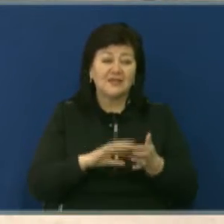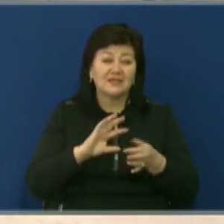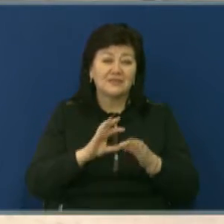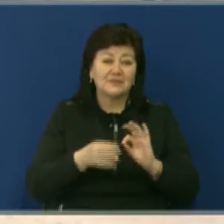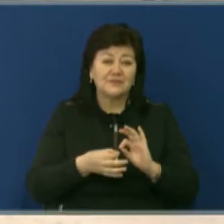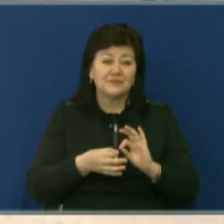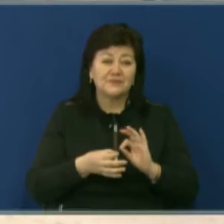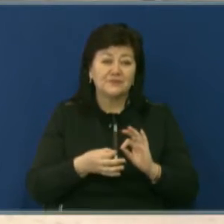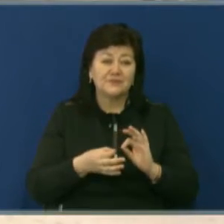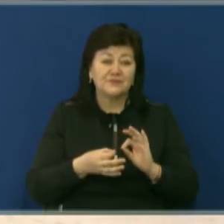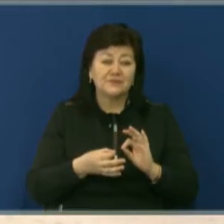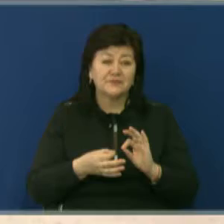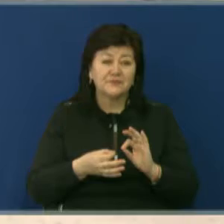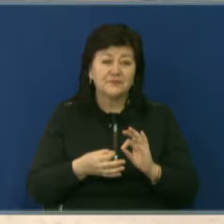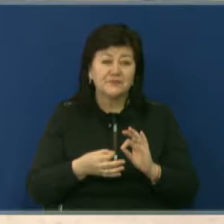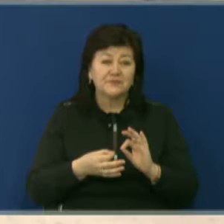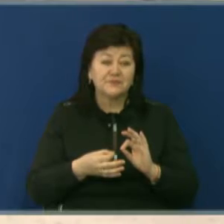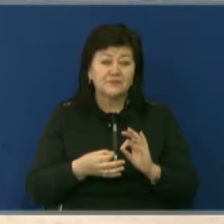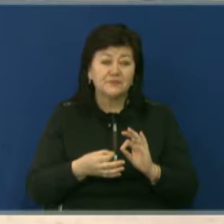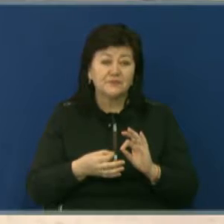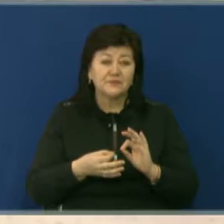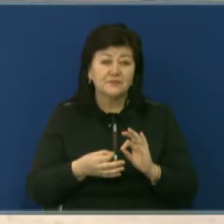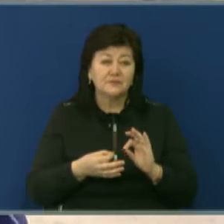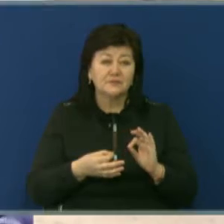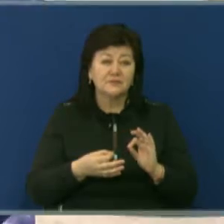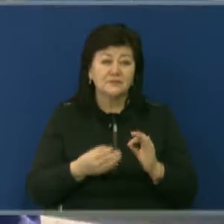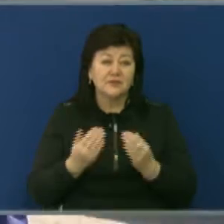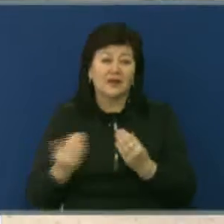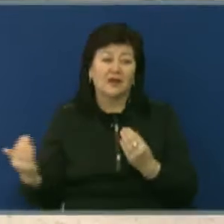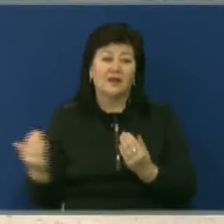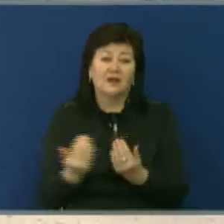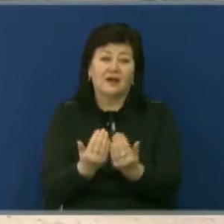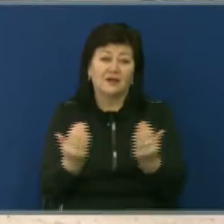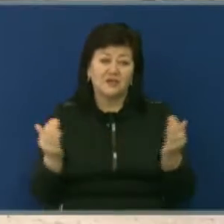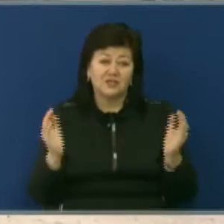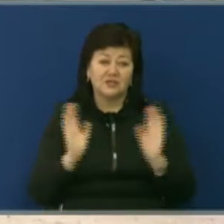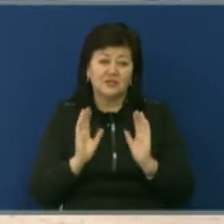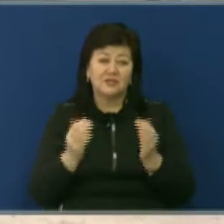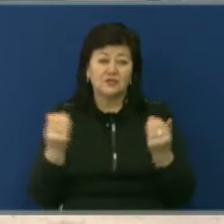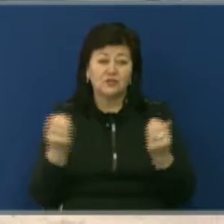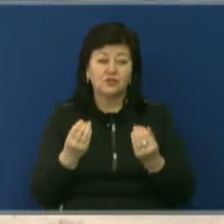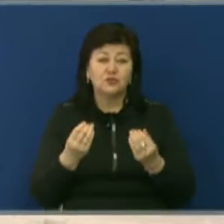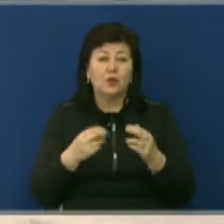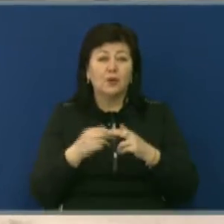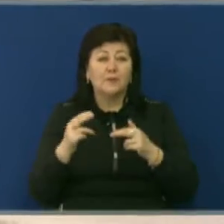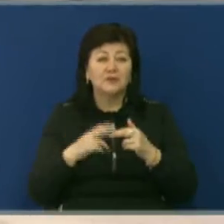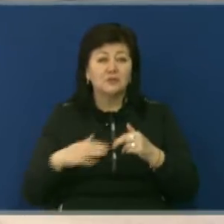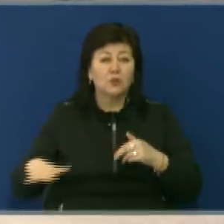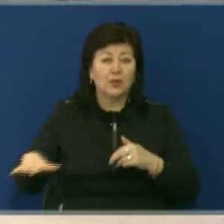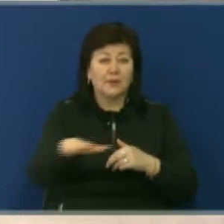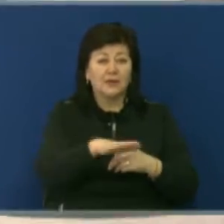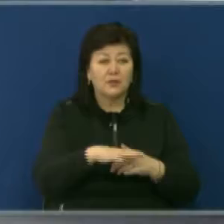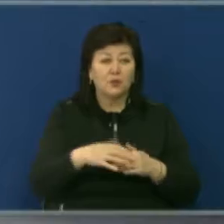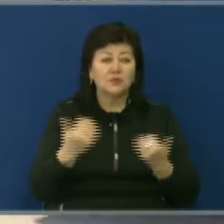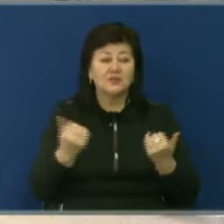заключается не только жобаның көрсетілген құны тек осы аумақты қоршауға арналмаған. Оған полигонның өзін салуға жұмыстары, қажетті